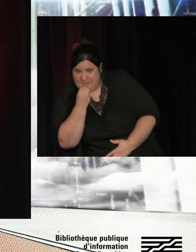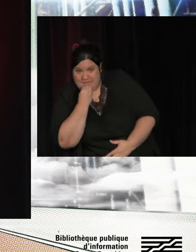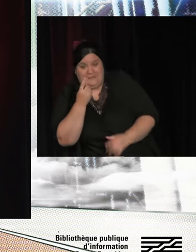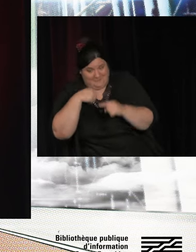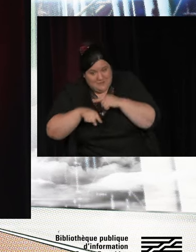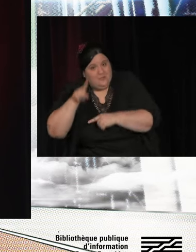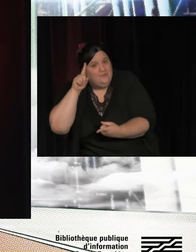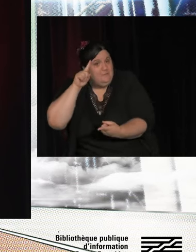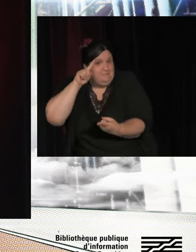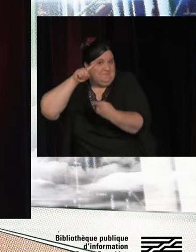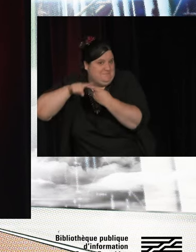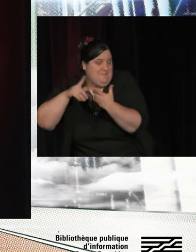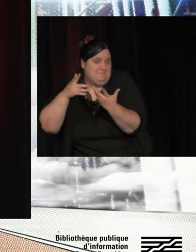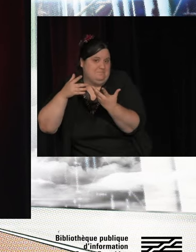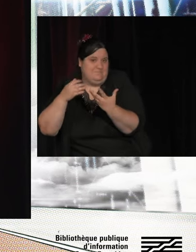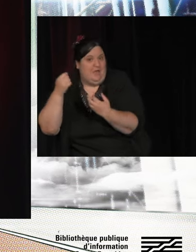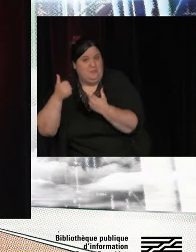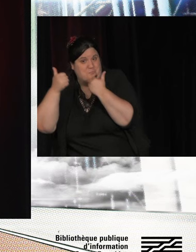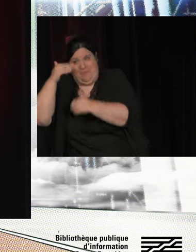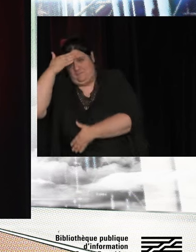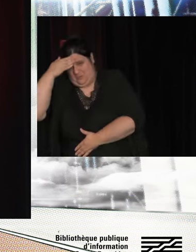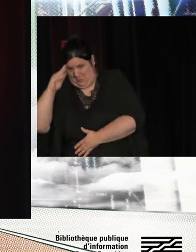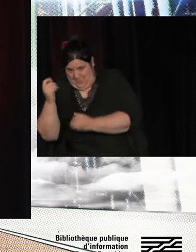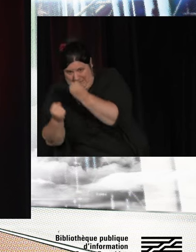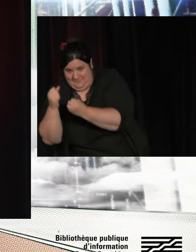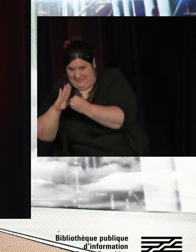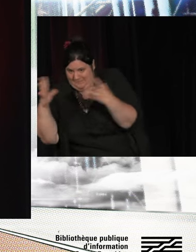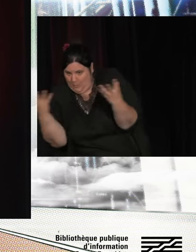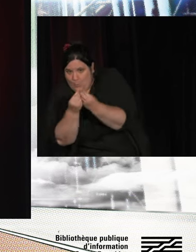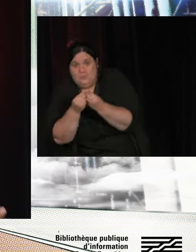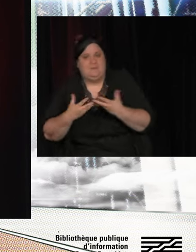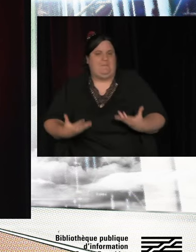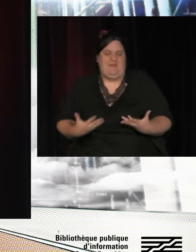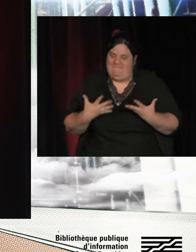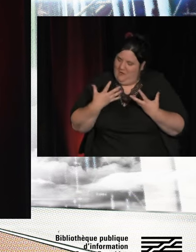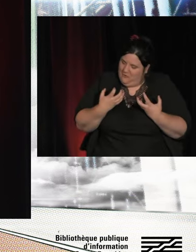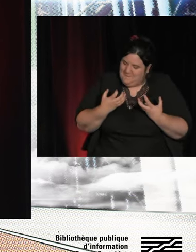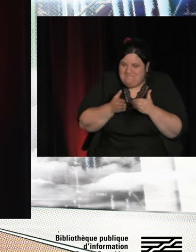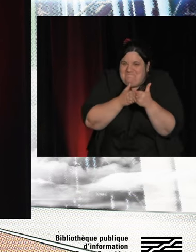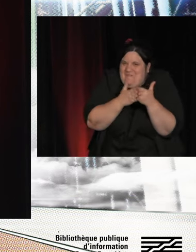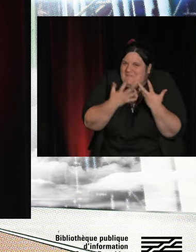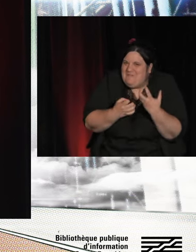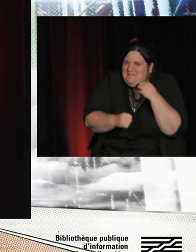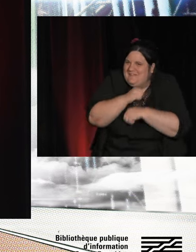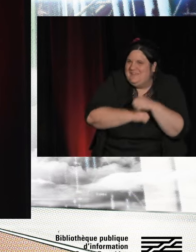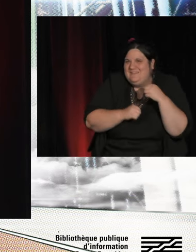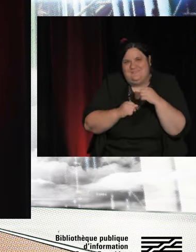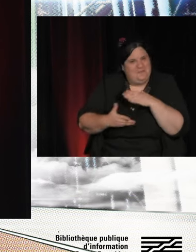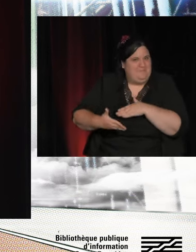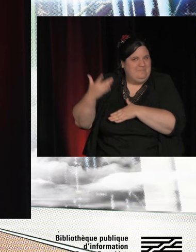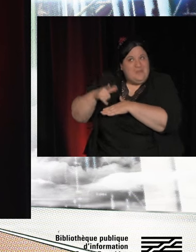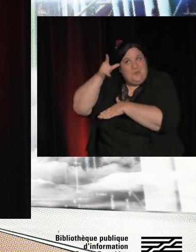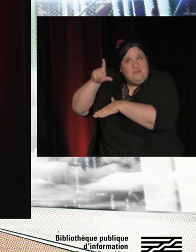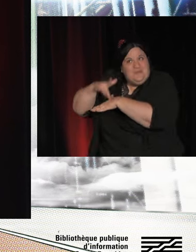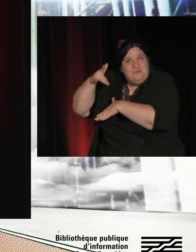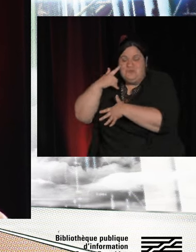Mario Kart. Et ce soir, j'ai un peu envie de retenter une playformance, donc on va faire quelque chose d'un